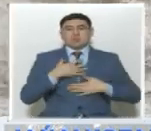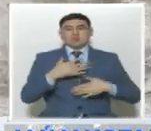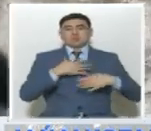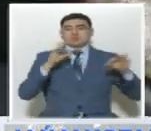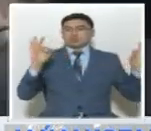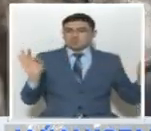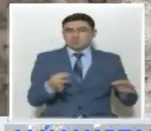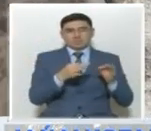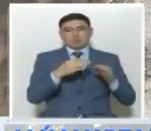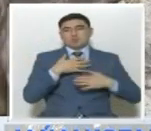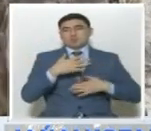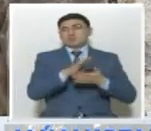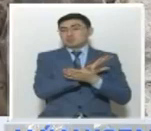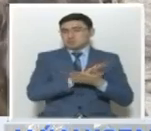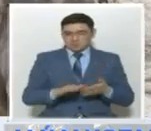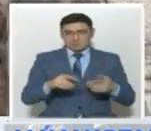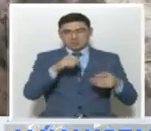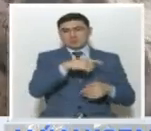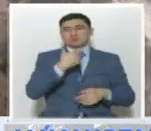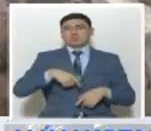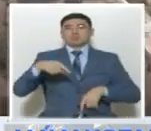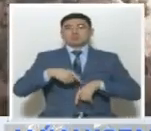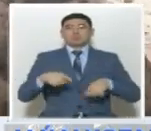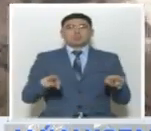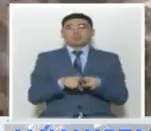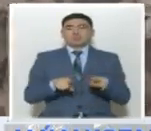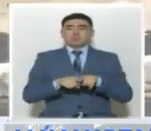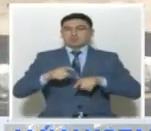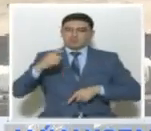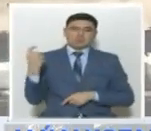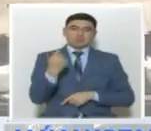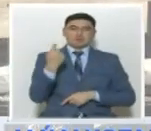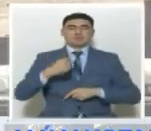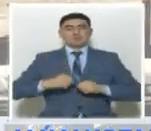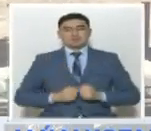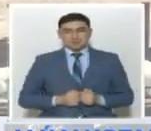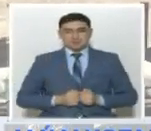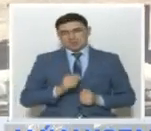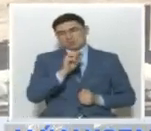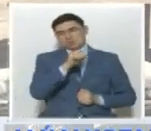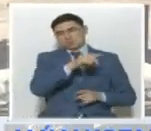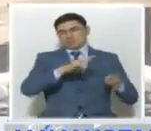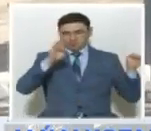жүріп, өзін осы аралдың қожайындай сезінеді екен. Тіпті бүкіл ғұмырымды Құлалыда